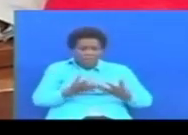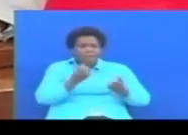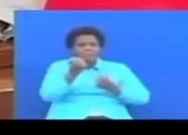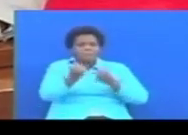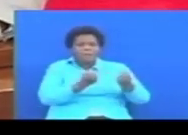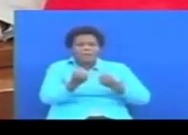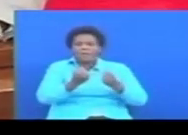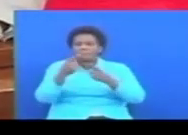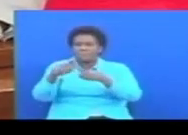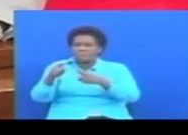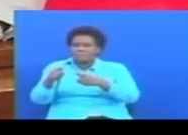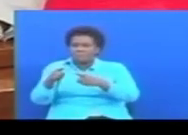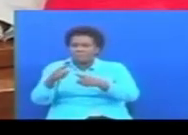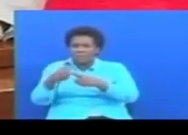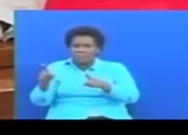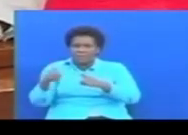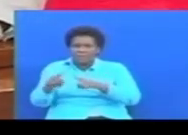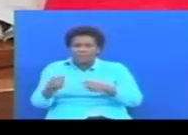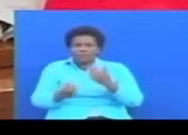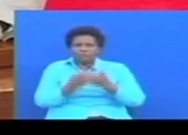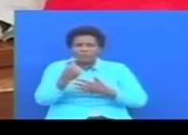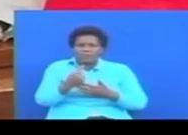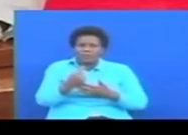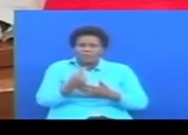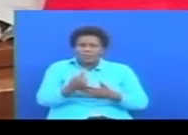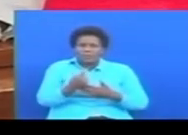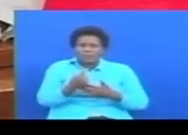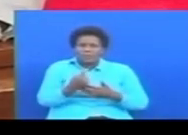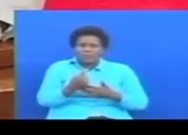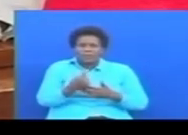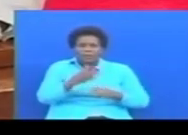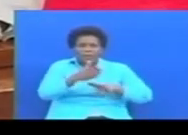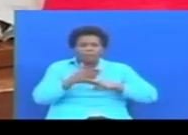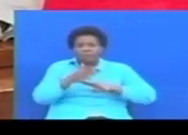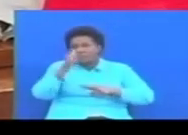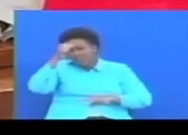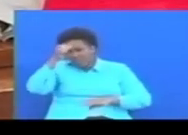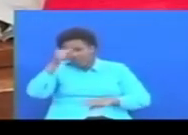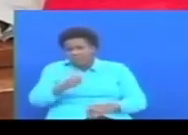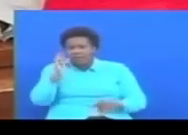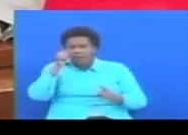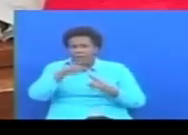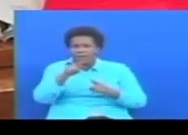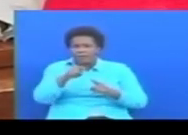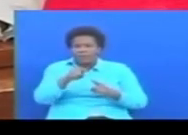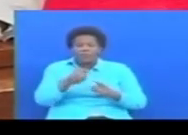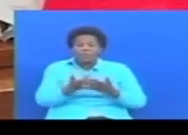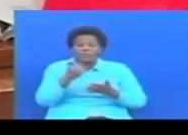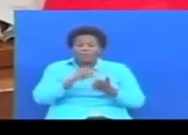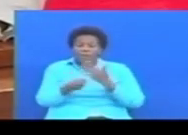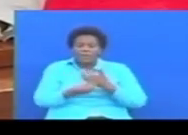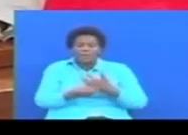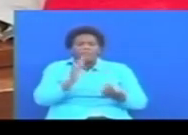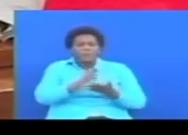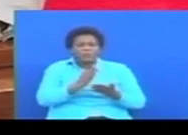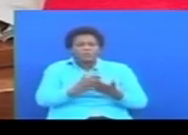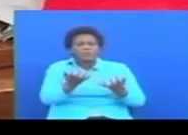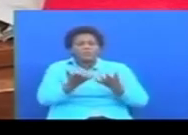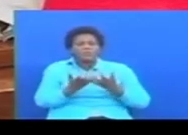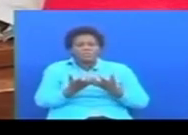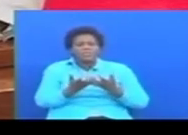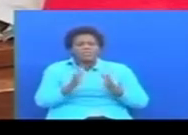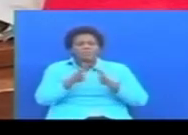777 kutoka kampuni ya Ashok Leyland Limited ya India. Hivyo kutokana na hitaji kubwa la rasilimali ya magari lililopo katika mikoa yote